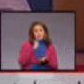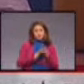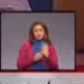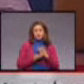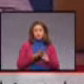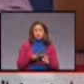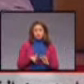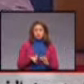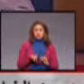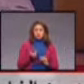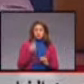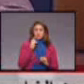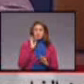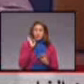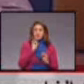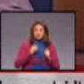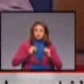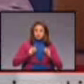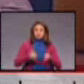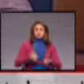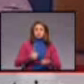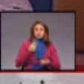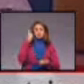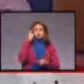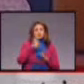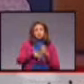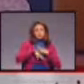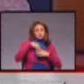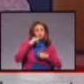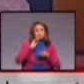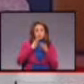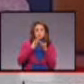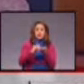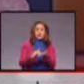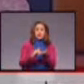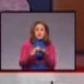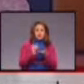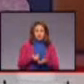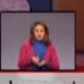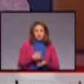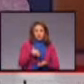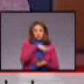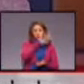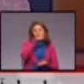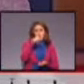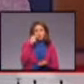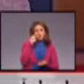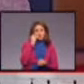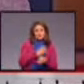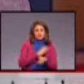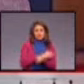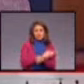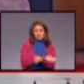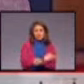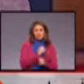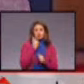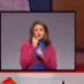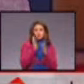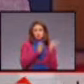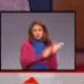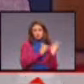او يكون عنده حتى استعداد انه ينفذ طب بما ان الناس دي كمان كلها تعبانه تعالوا نروح نشوف الشباب